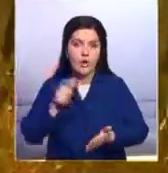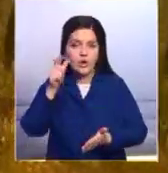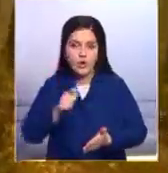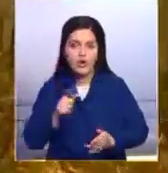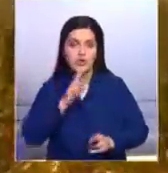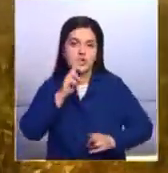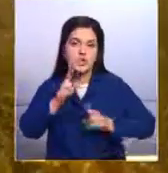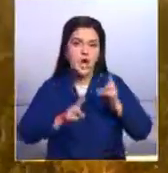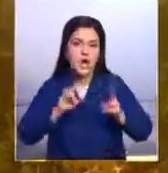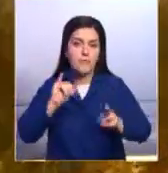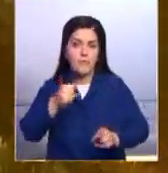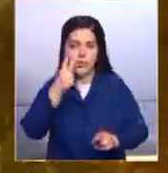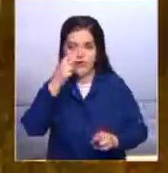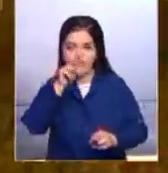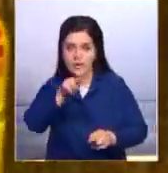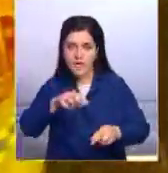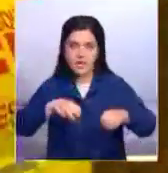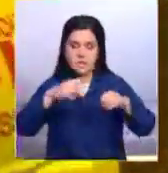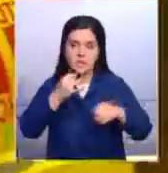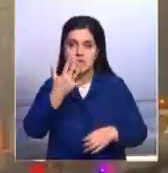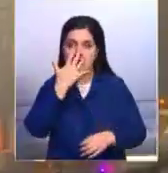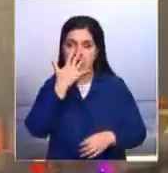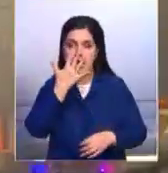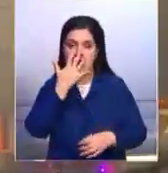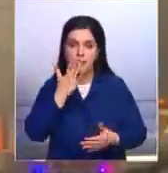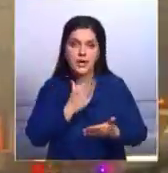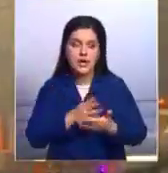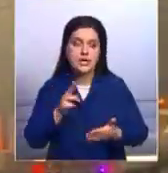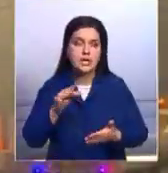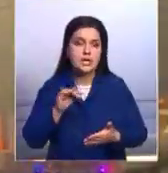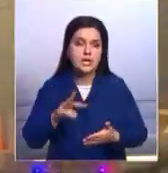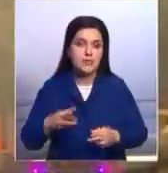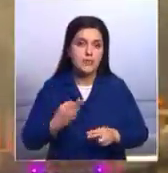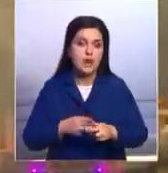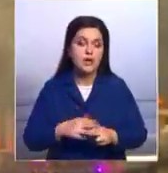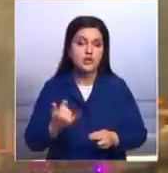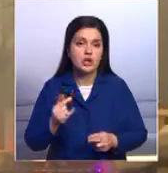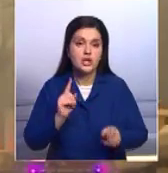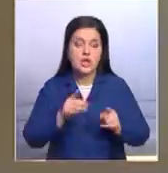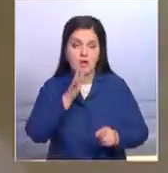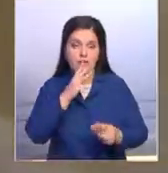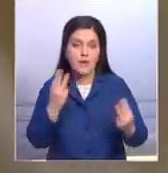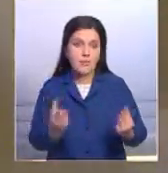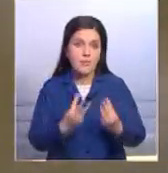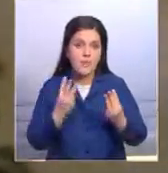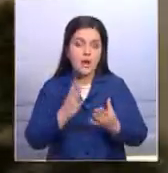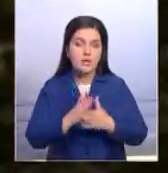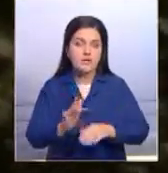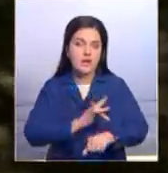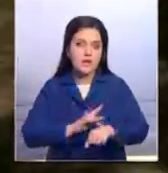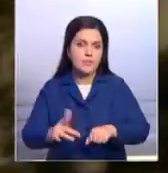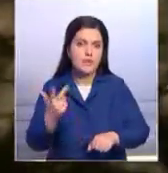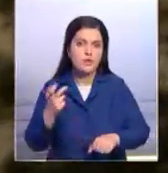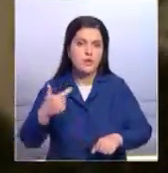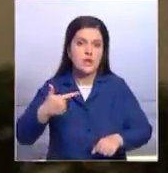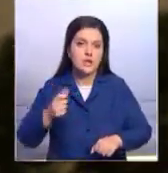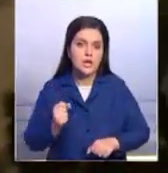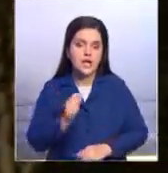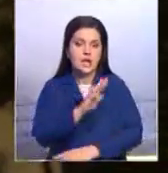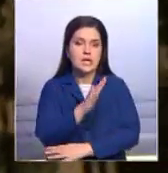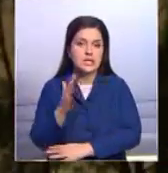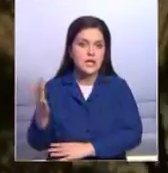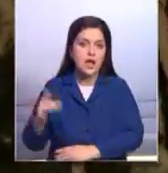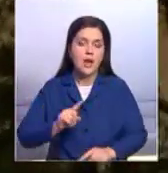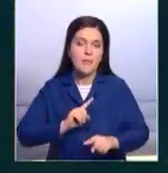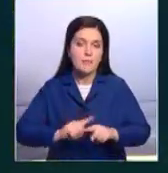плохую видимость из-за дыма и запах гари. Сообщается, что к настоящему времени пламя уже уничтожило около 300